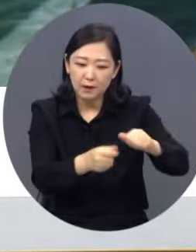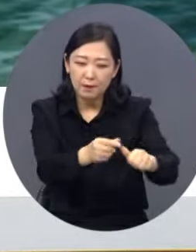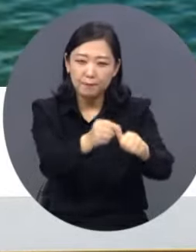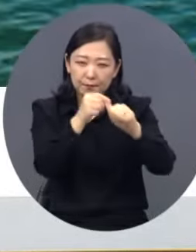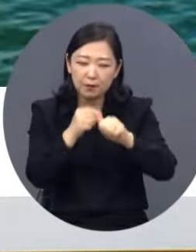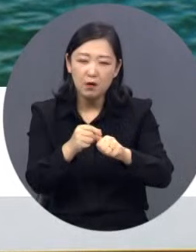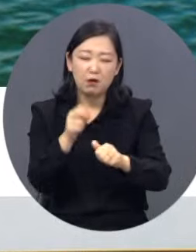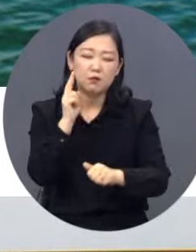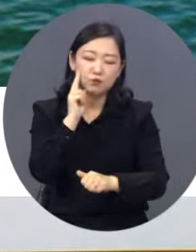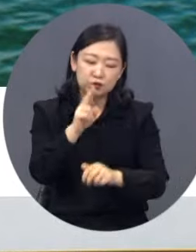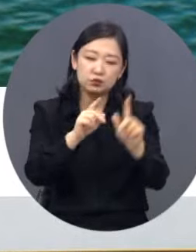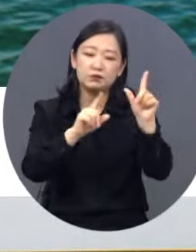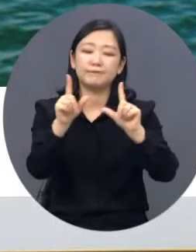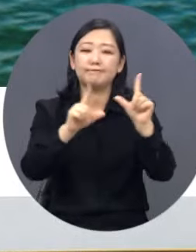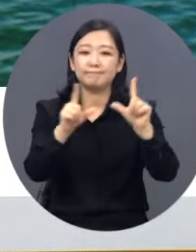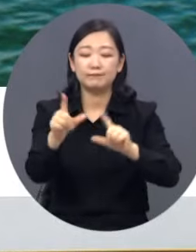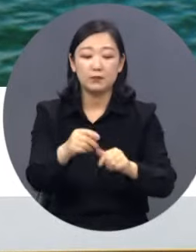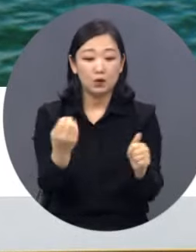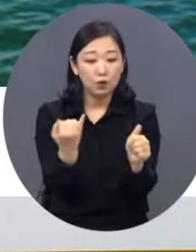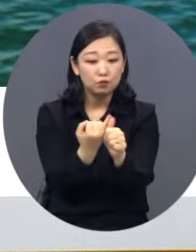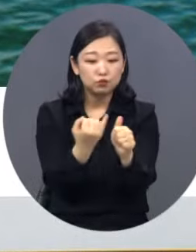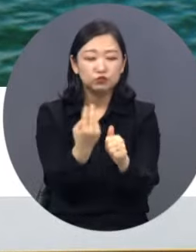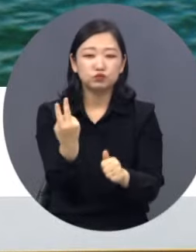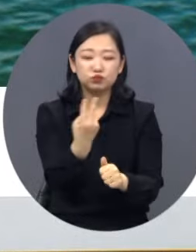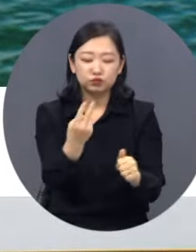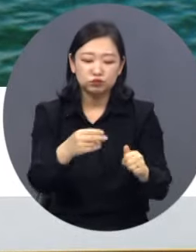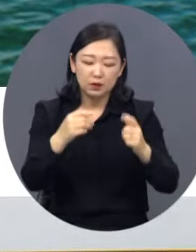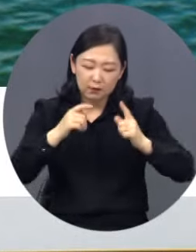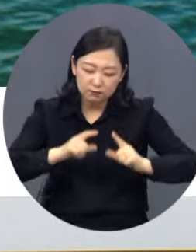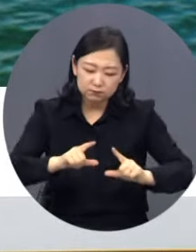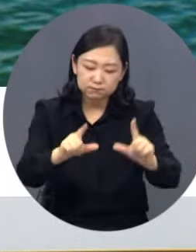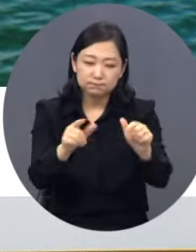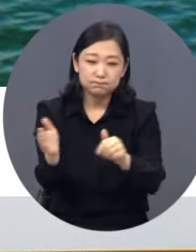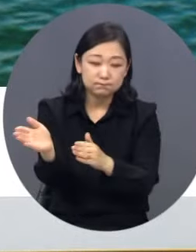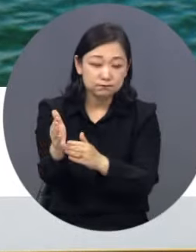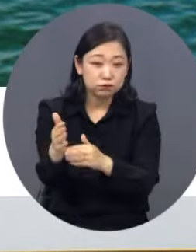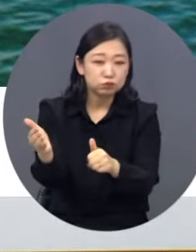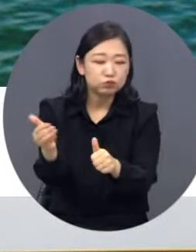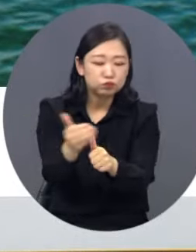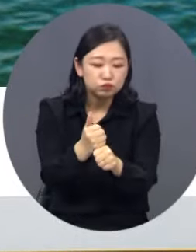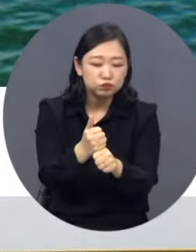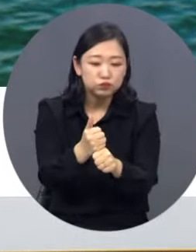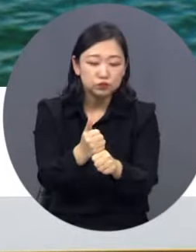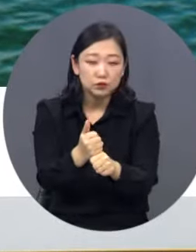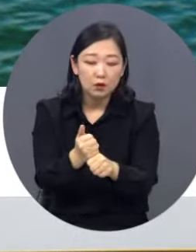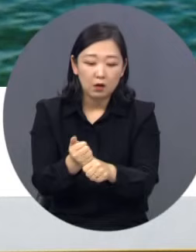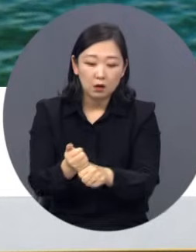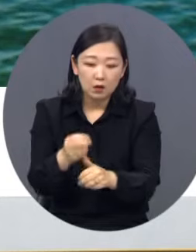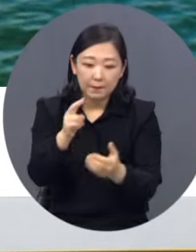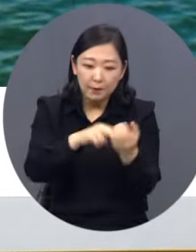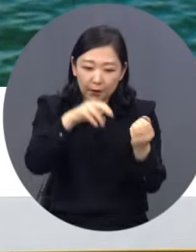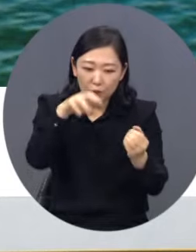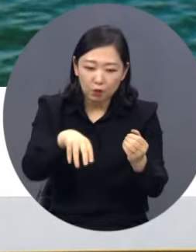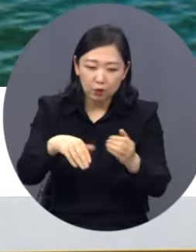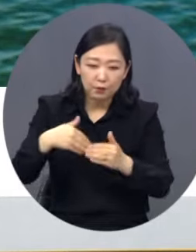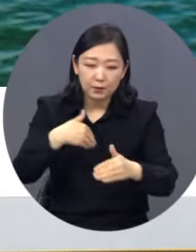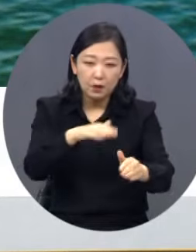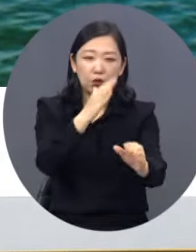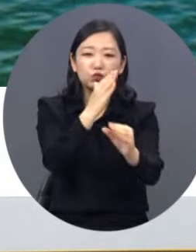중태인 상황입니다. 부부 둘이서 밤새 잡은 옥돔을 배에서 꺼내 싣고 위판장으로 가던 길이라고